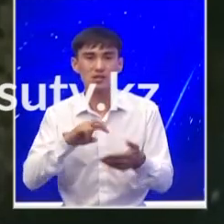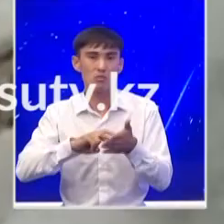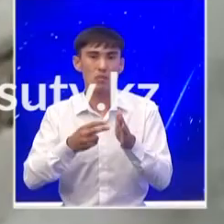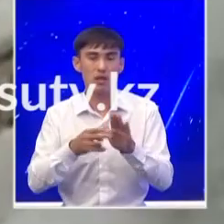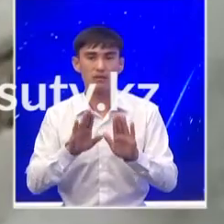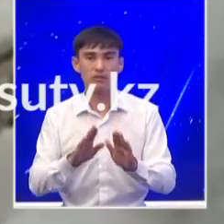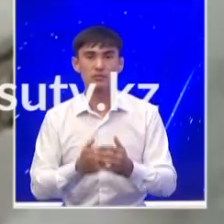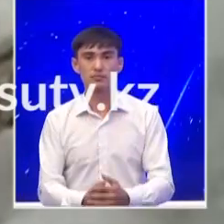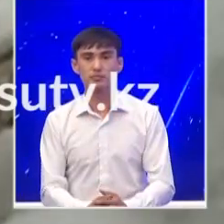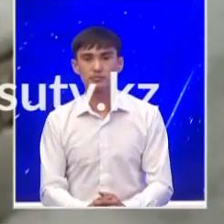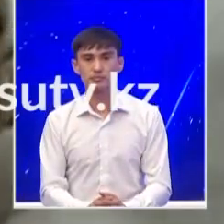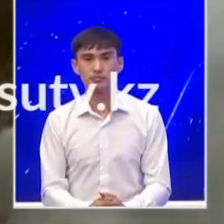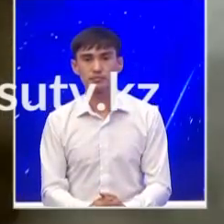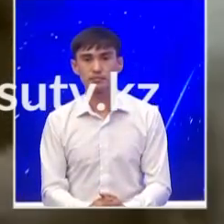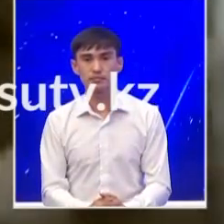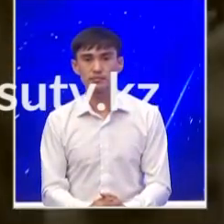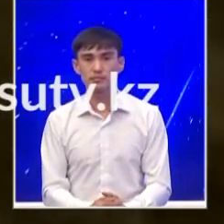планах.